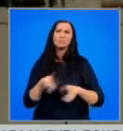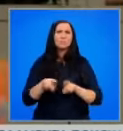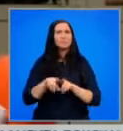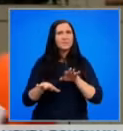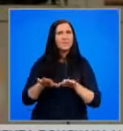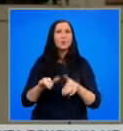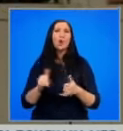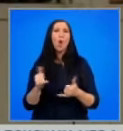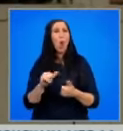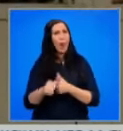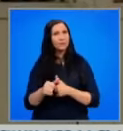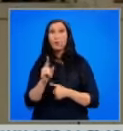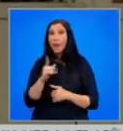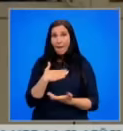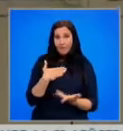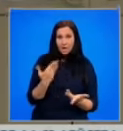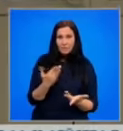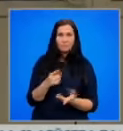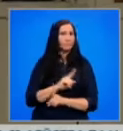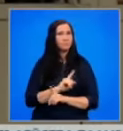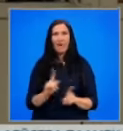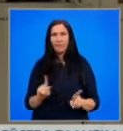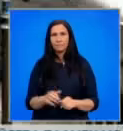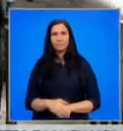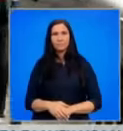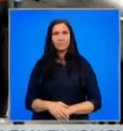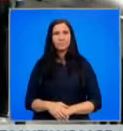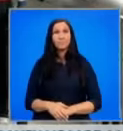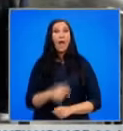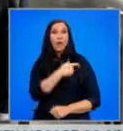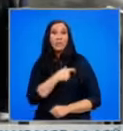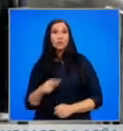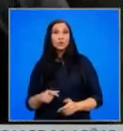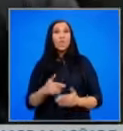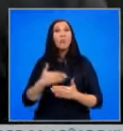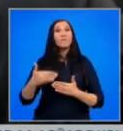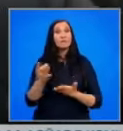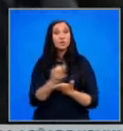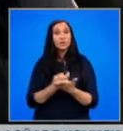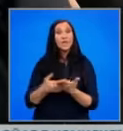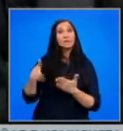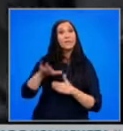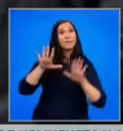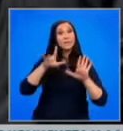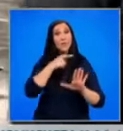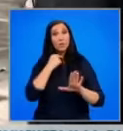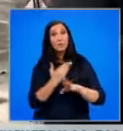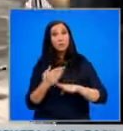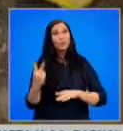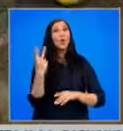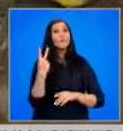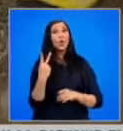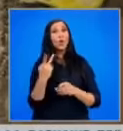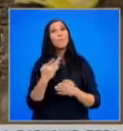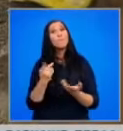да. Трябва ли да го има? Ами, не. Не. Националното външно оценяване след 10-ти клас се провежда за втора